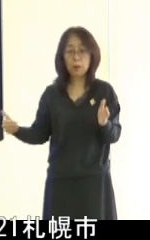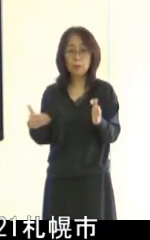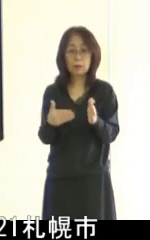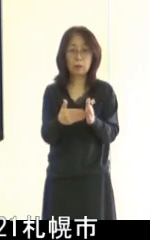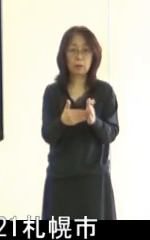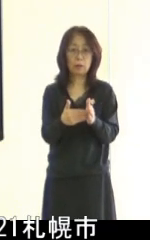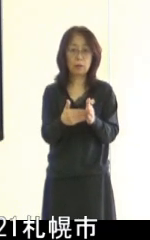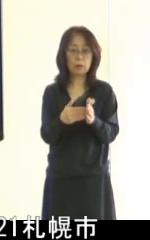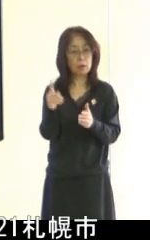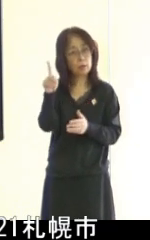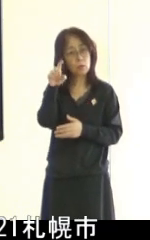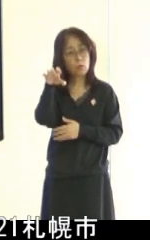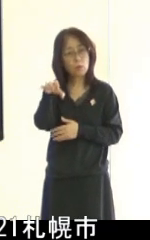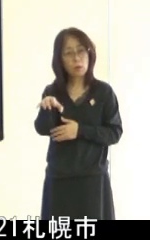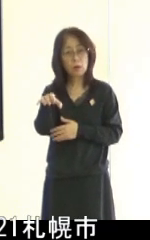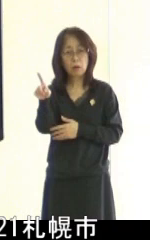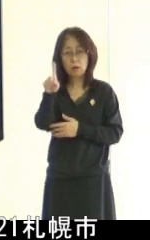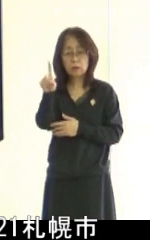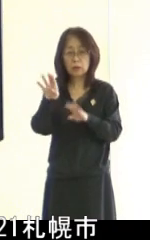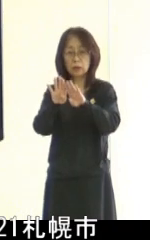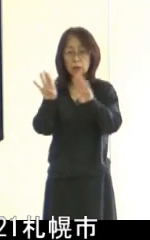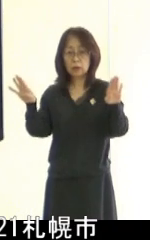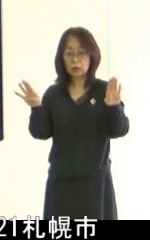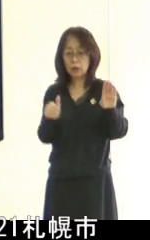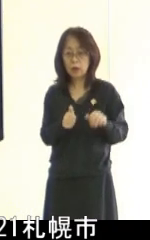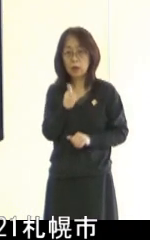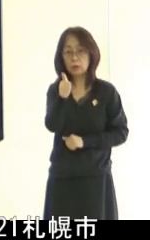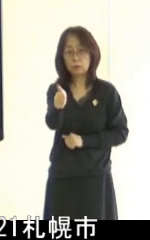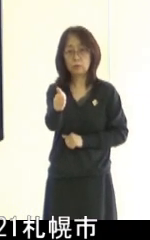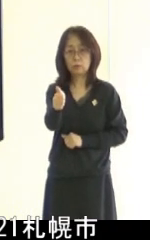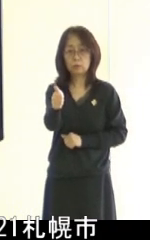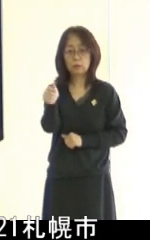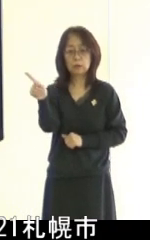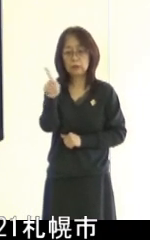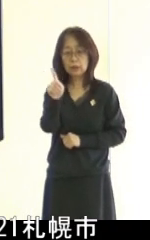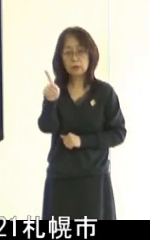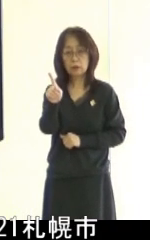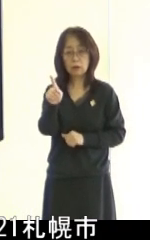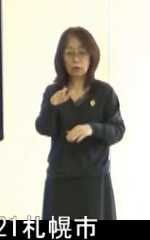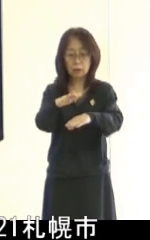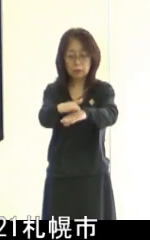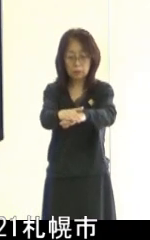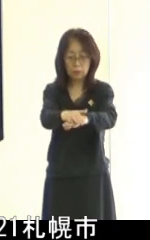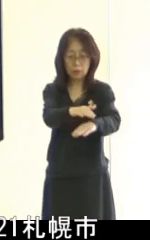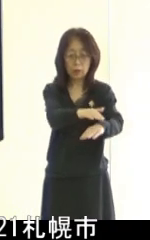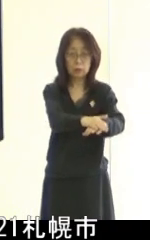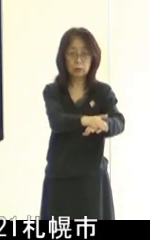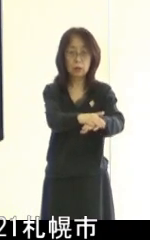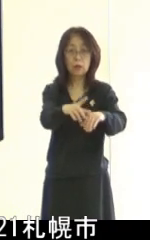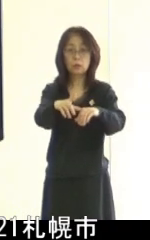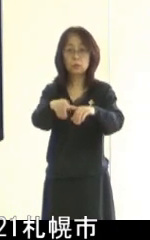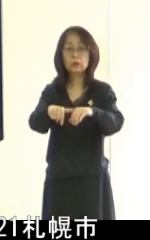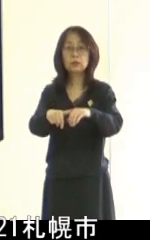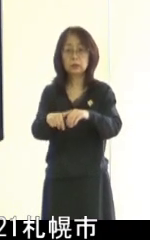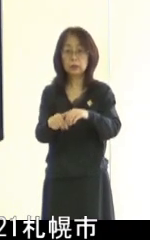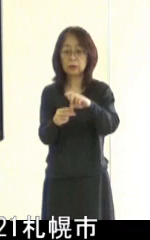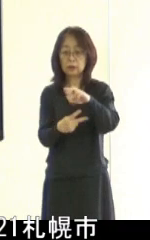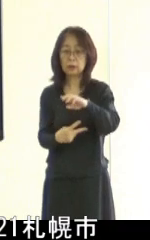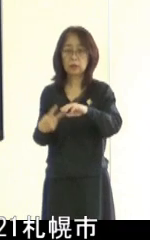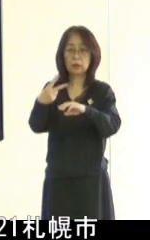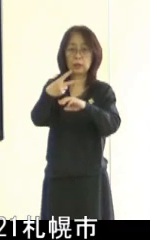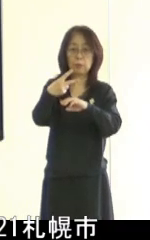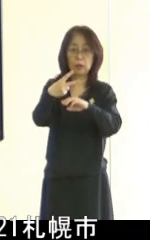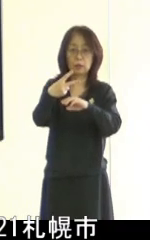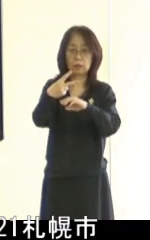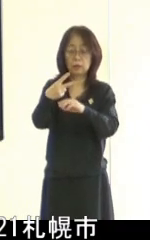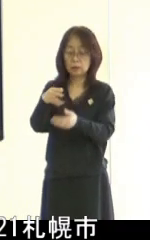例えばどこかに入るときだけではなくて何かを触ったときまあこういった時もですね2倍ぐらい後首相得と